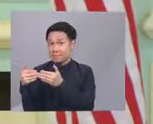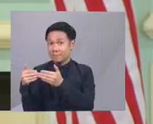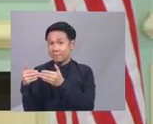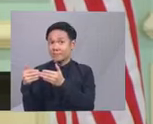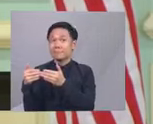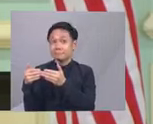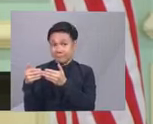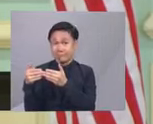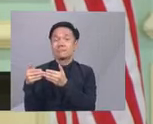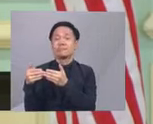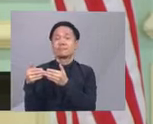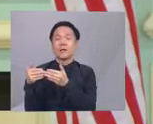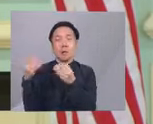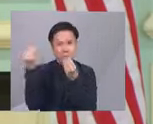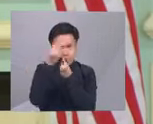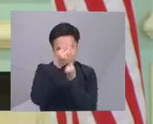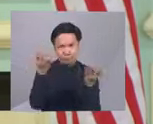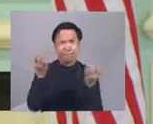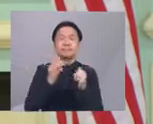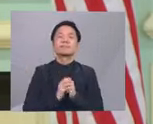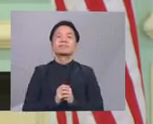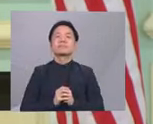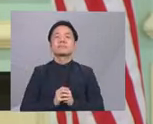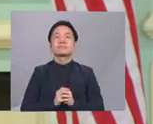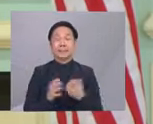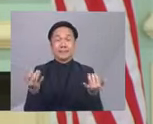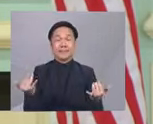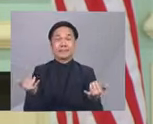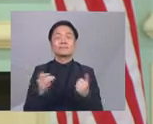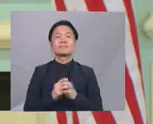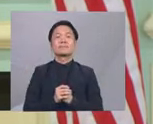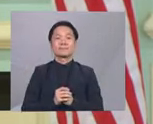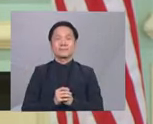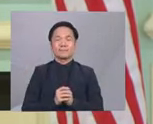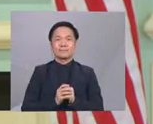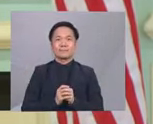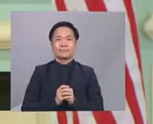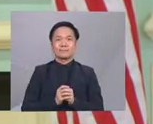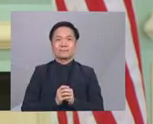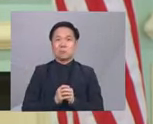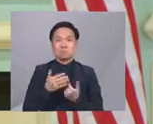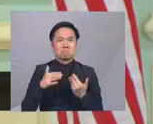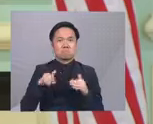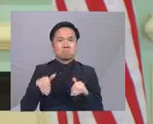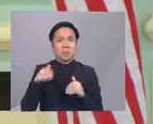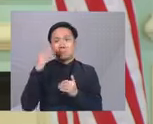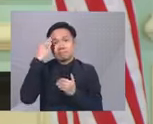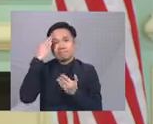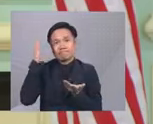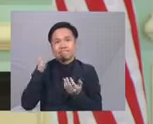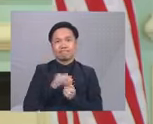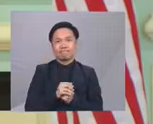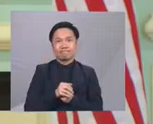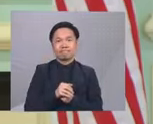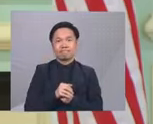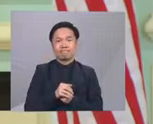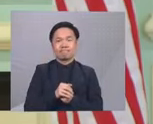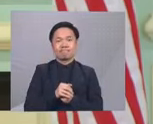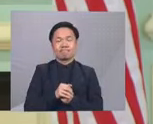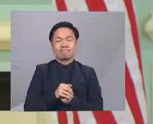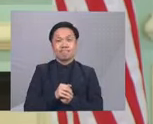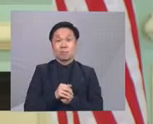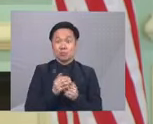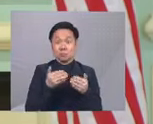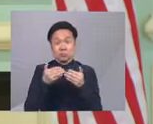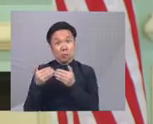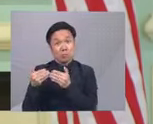adakan, kita akan membuat pengumuman. Setakat hari ini, kita belum tahu lagi kerana belum ada perbincangan untuk